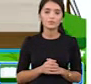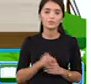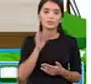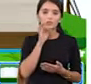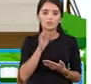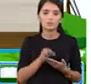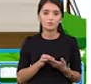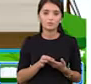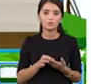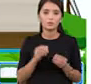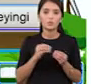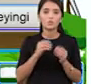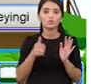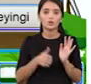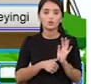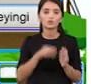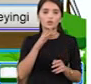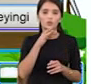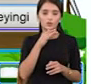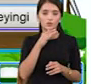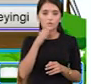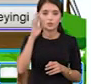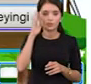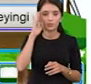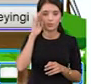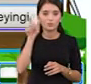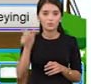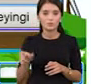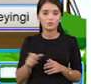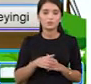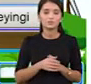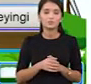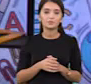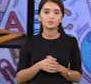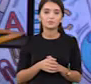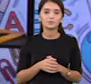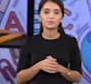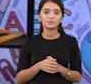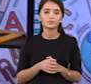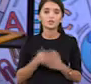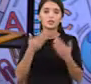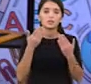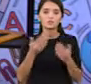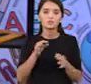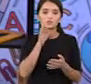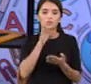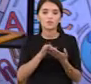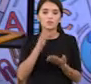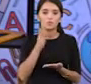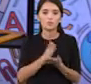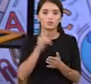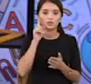Demak, javobi 16 yoshlar chamasidagi o'smir. Sizda ham shu javob